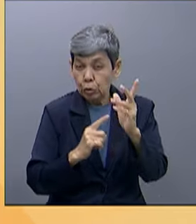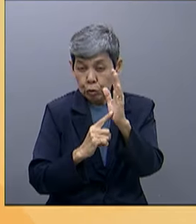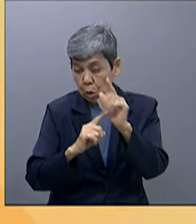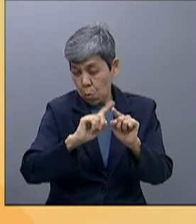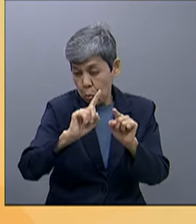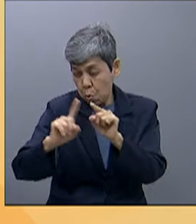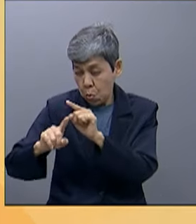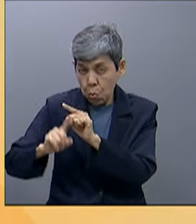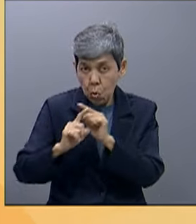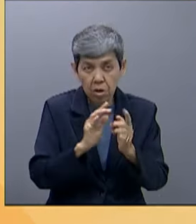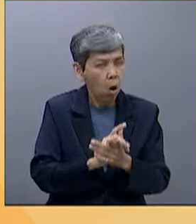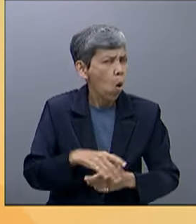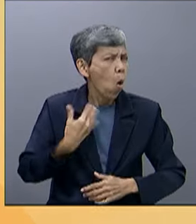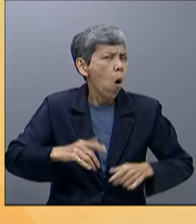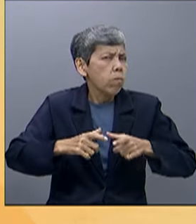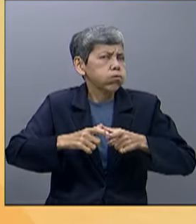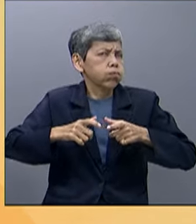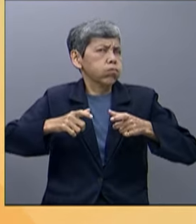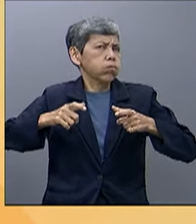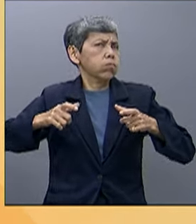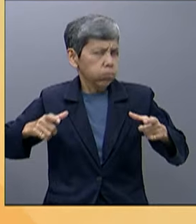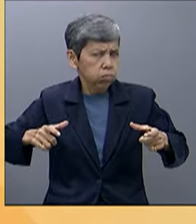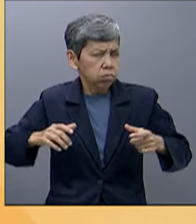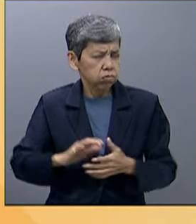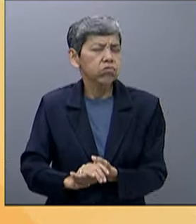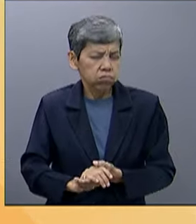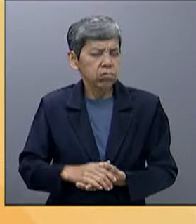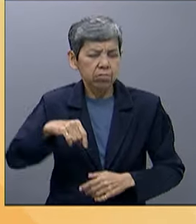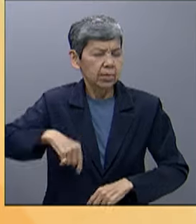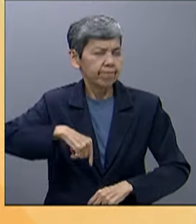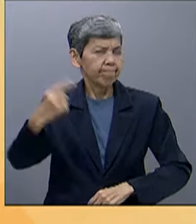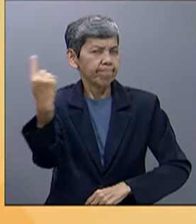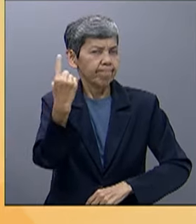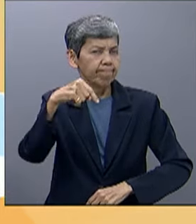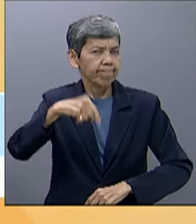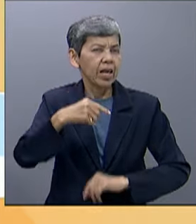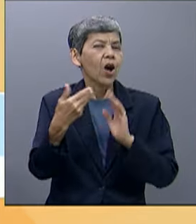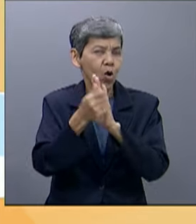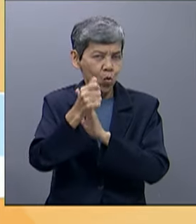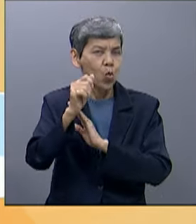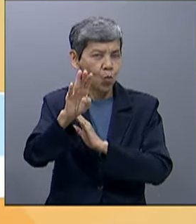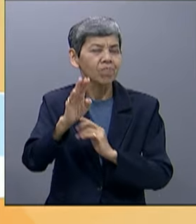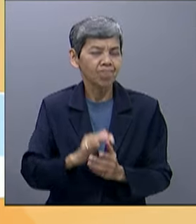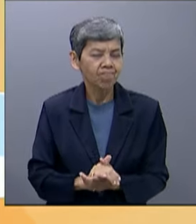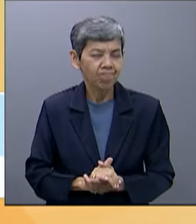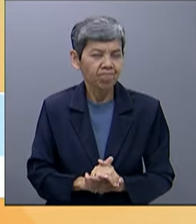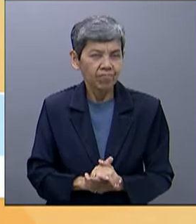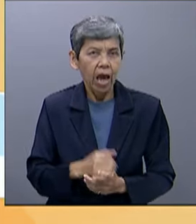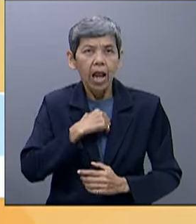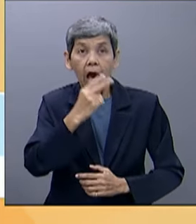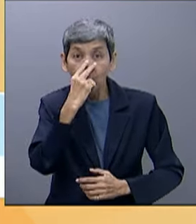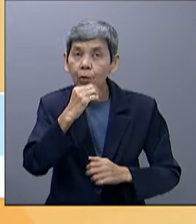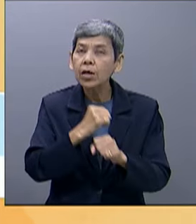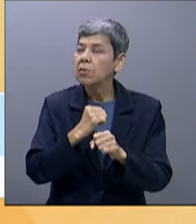านี่ถือว่าอลังการผมถือว่าอลังการในโลกนี้ไม่มีครับมีที่นี่ที่เดียวที่จังหวัดอุบลราชธานีของพวกเรานะครับก็ถือว่าเราจัด